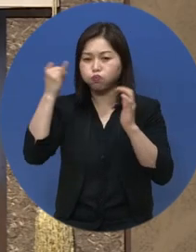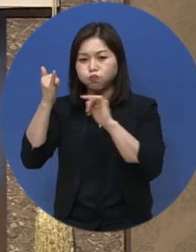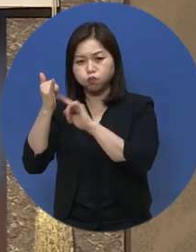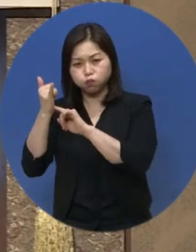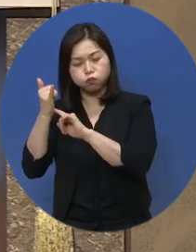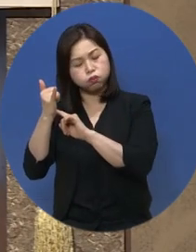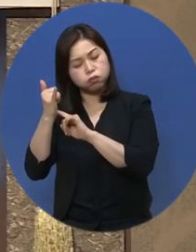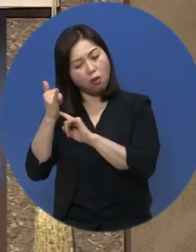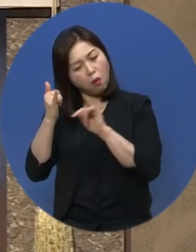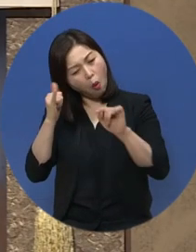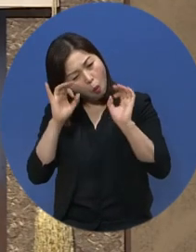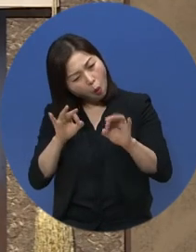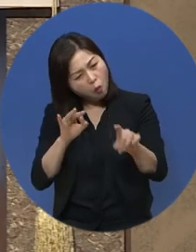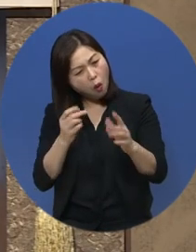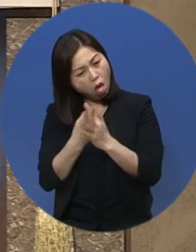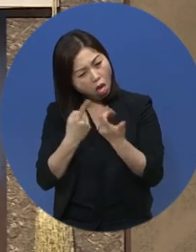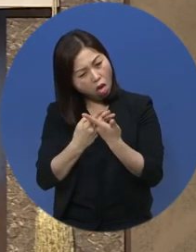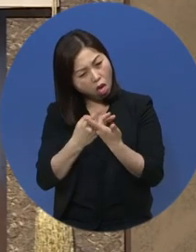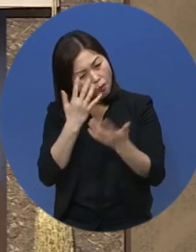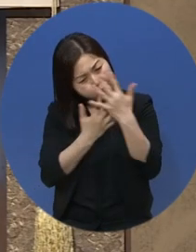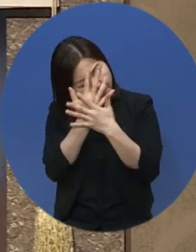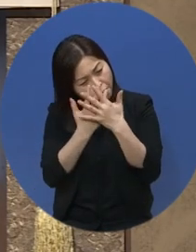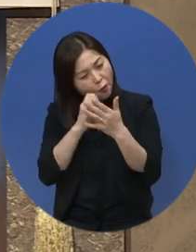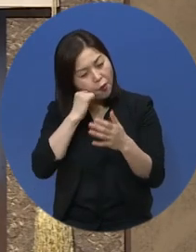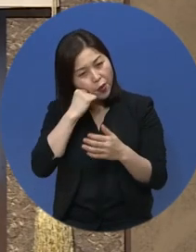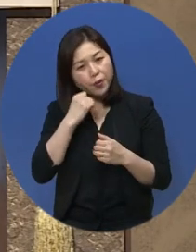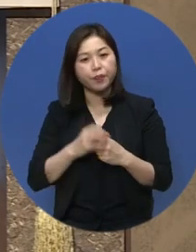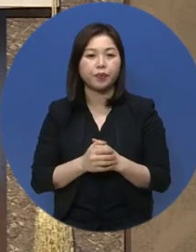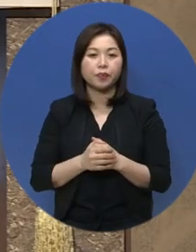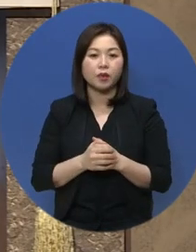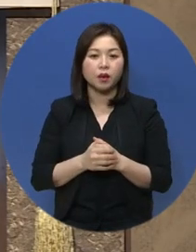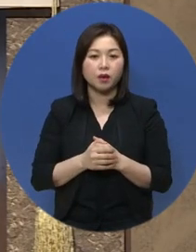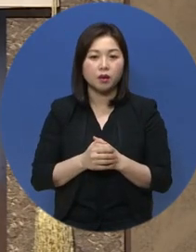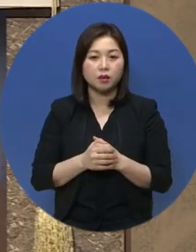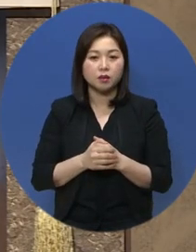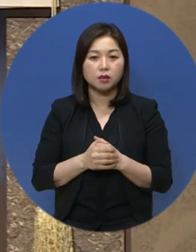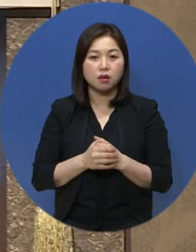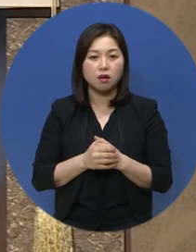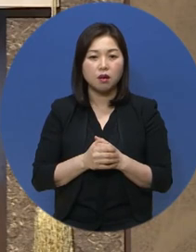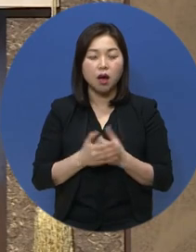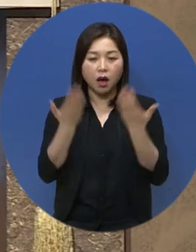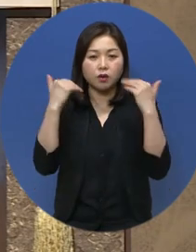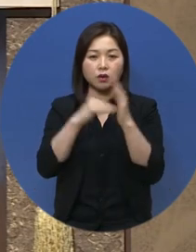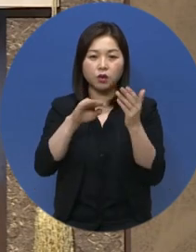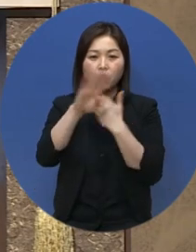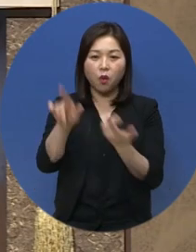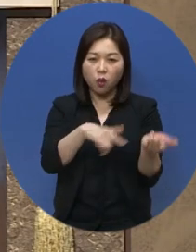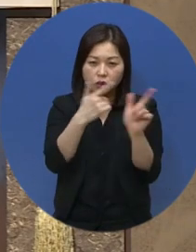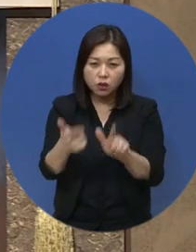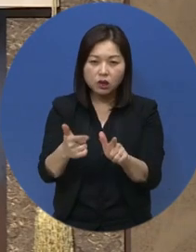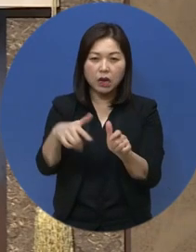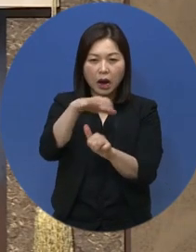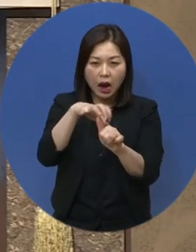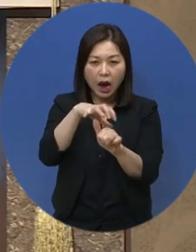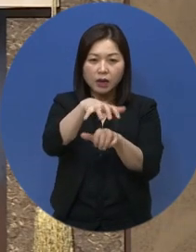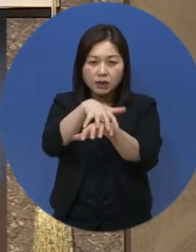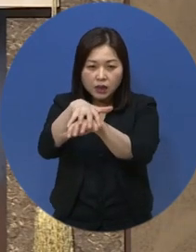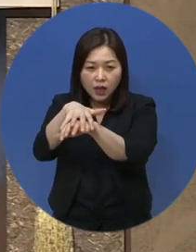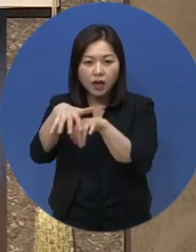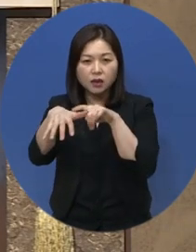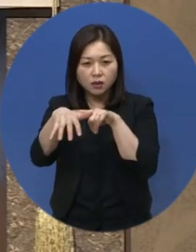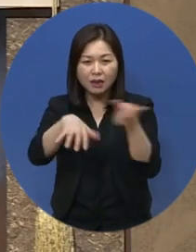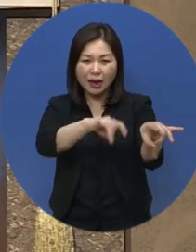예, 그런 차원에서 접근하다 보니까 네. 방과후 온종일 돌봄 체계에 대해서 좀 부처 간의 분절적이고 파편화된